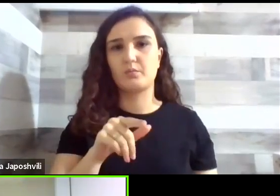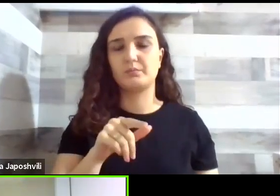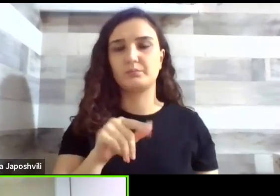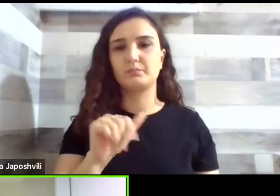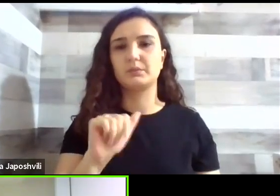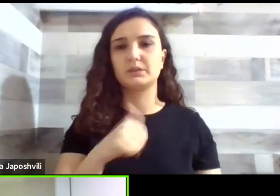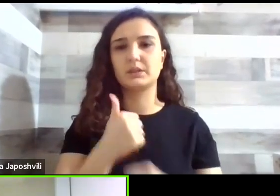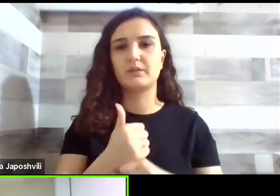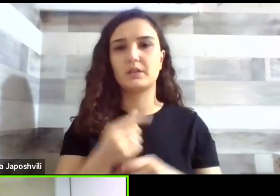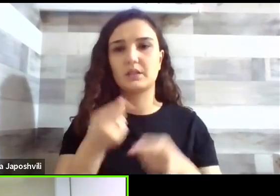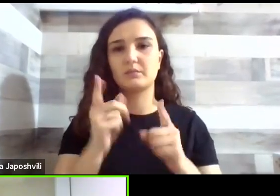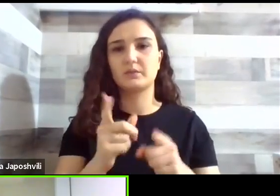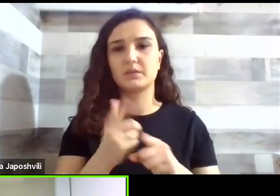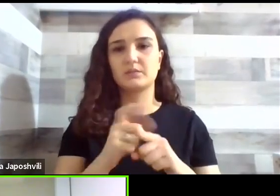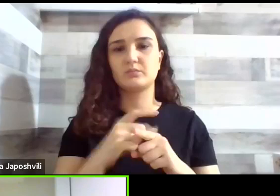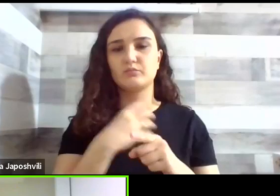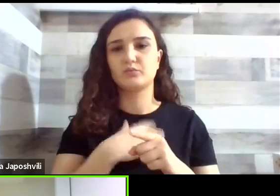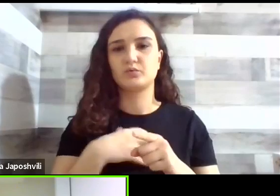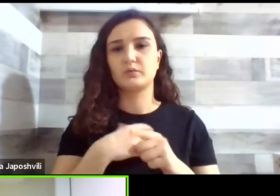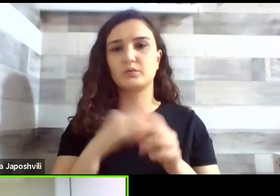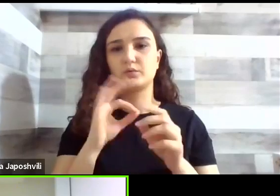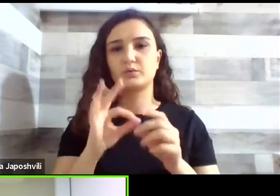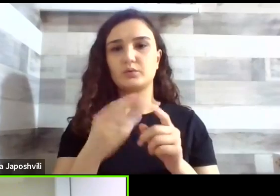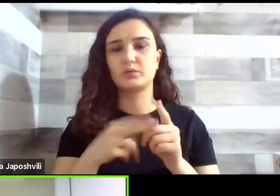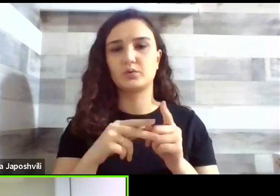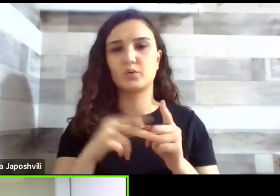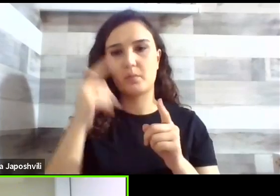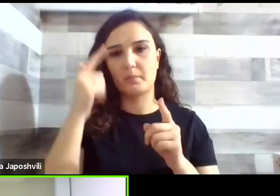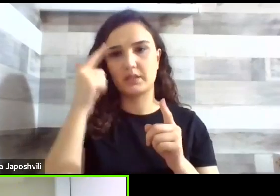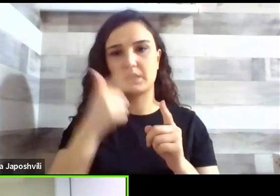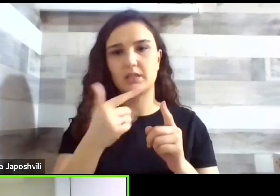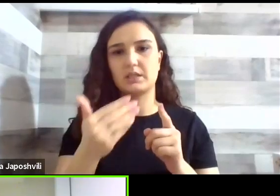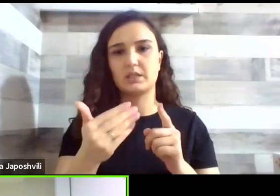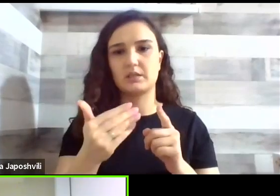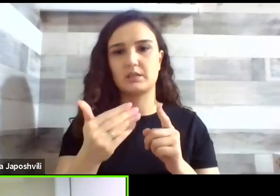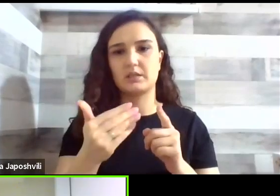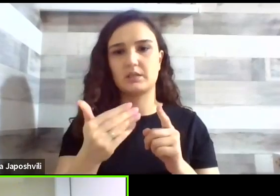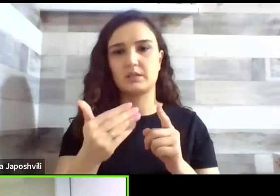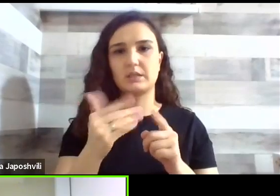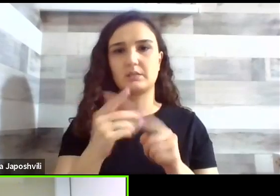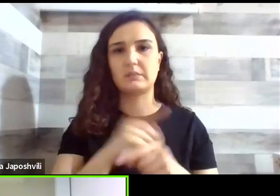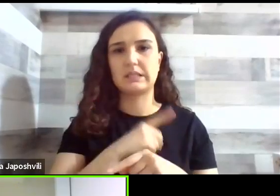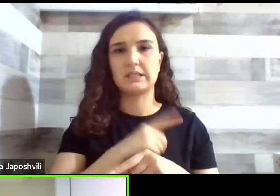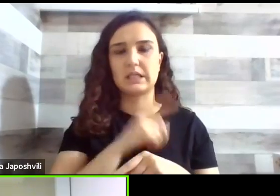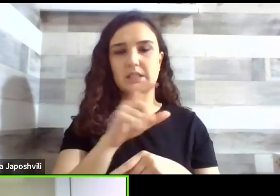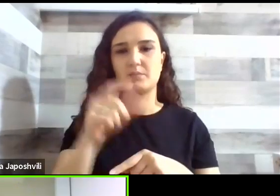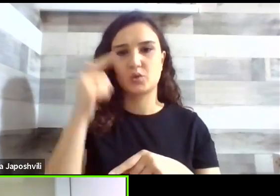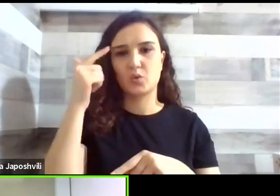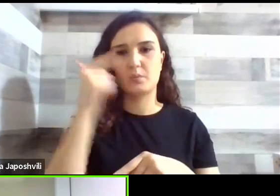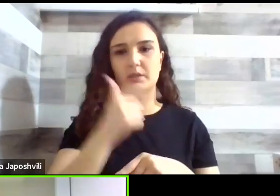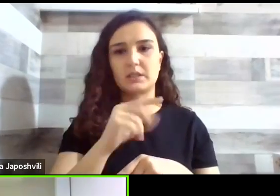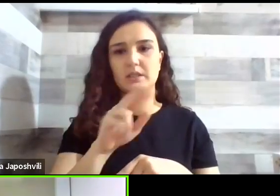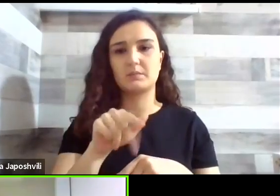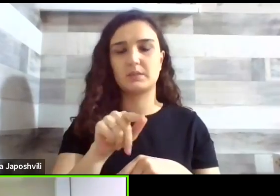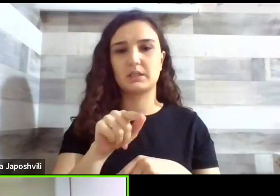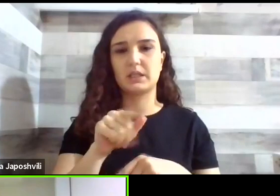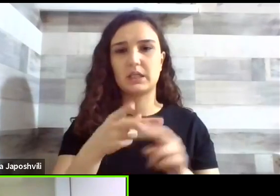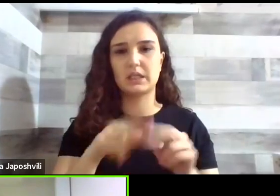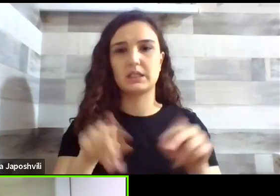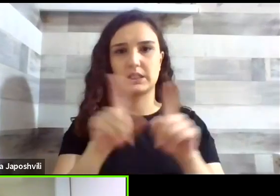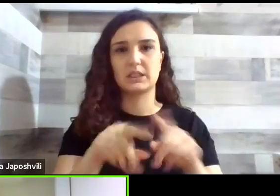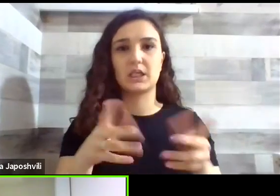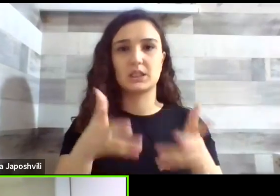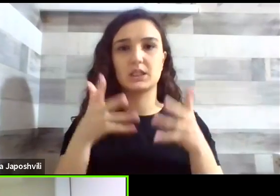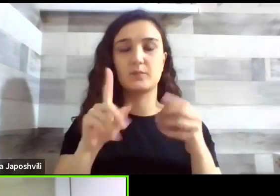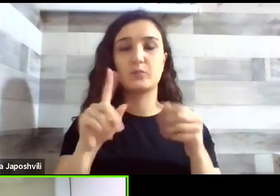მთავარი ნამდვილი ძალიან მნიშვნელოვანი აქვს სწორედ კომპეტენციები, სპეციალისტის კომპეტენციები და ესეც გასაგებია,